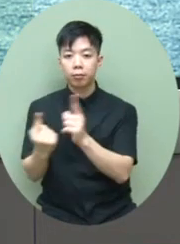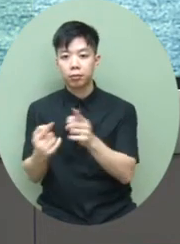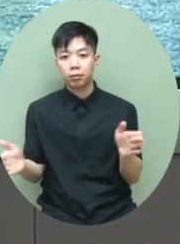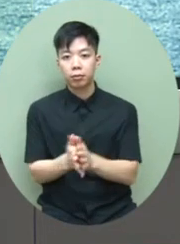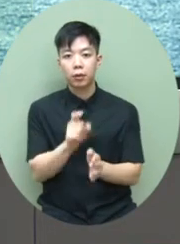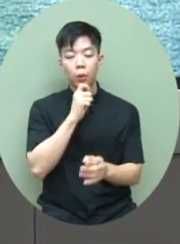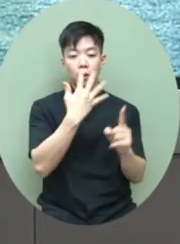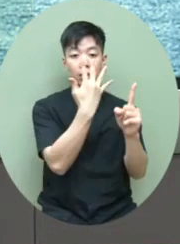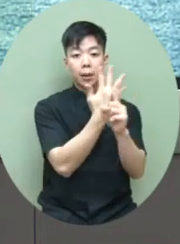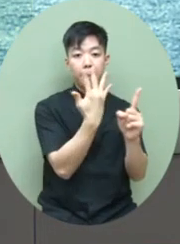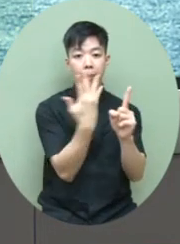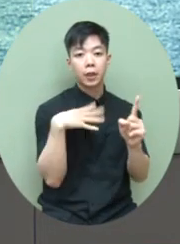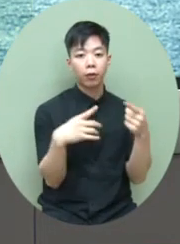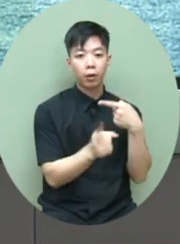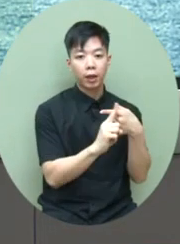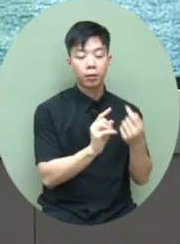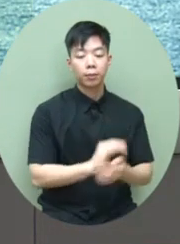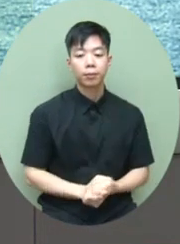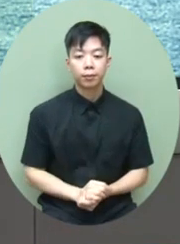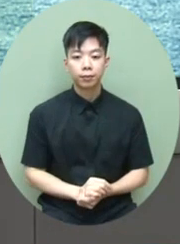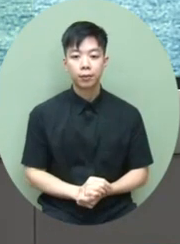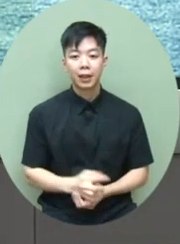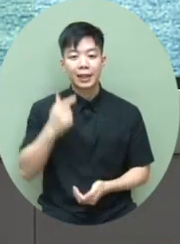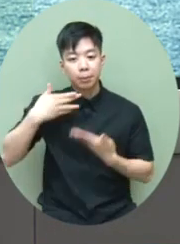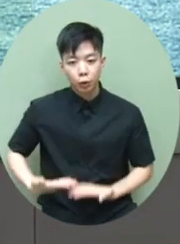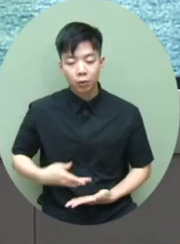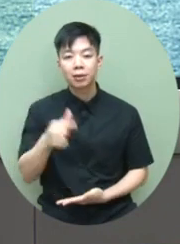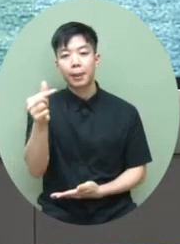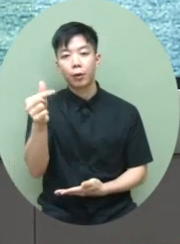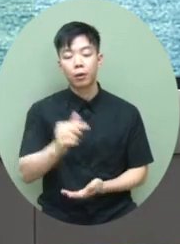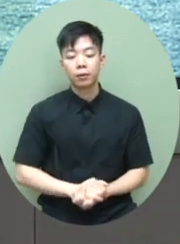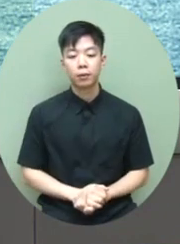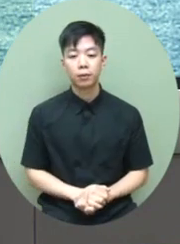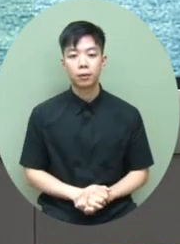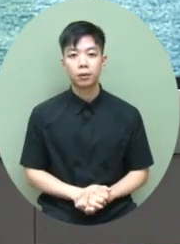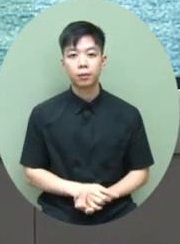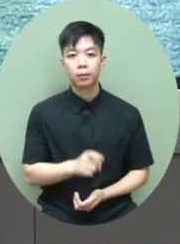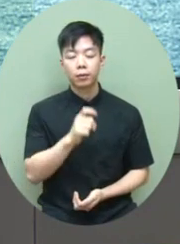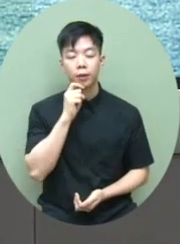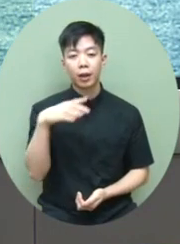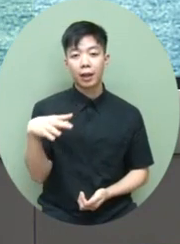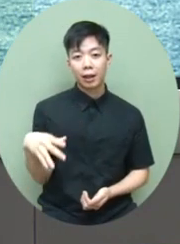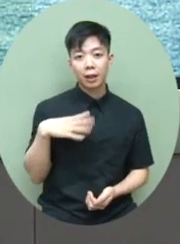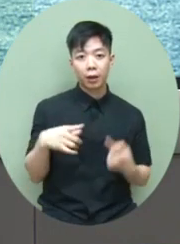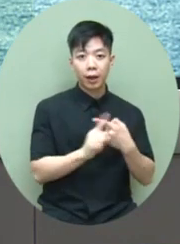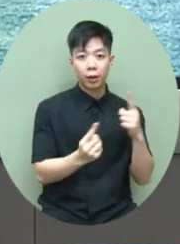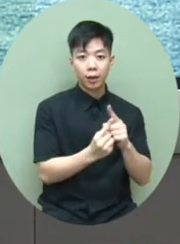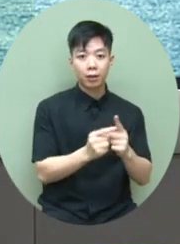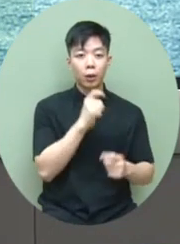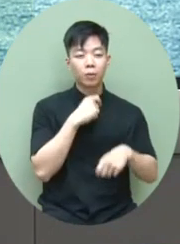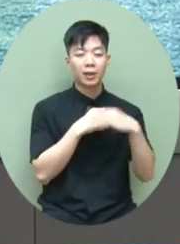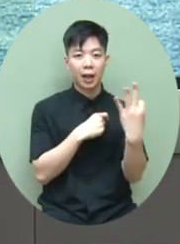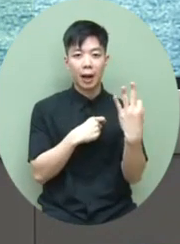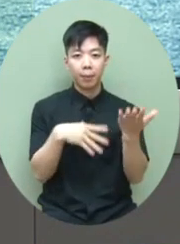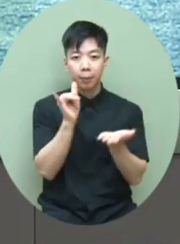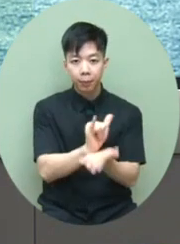有15名嘅危殆病人，同埋有10名嘅嚴重病人。咁其中咧有3名危殆病人咧正在喺接受深